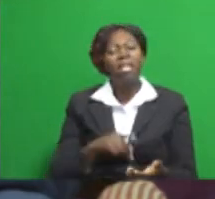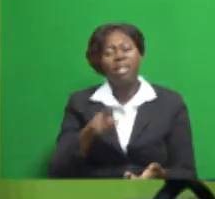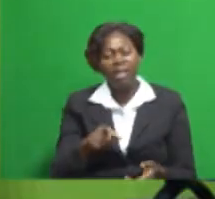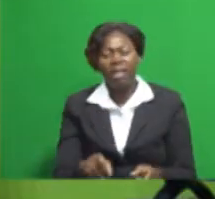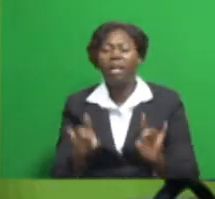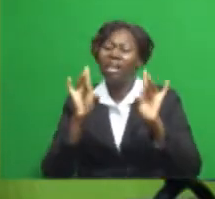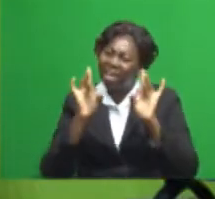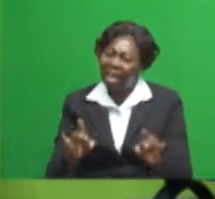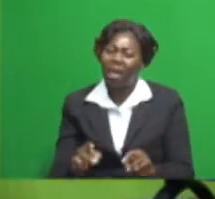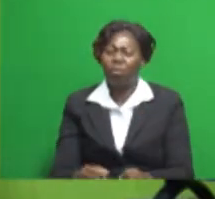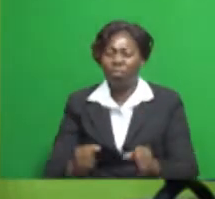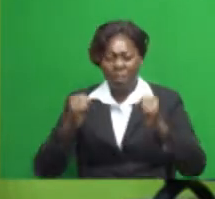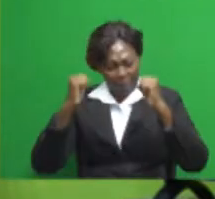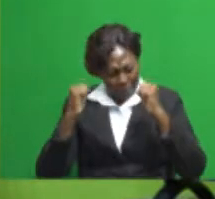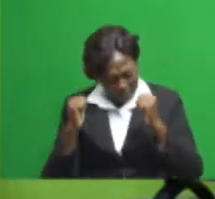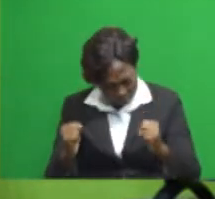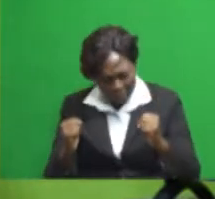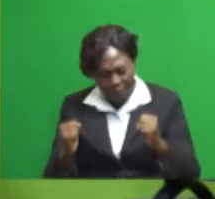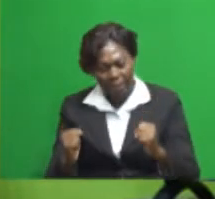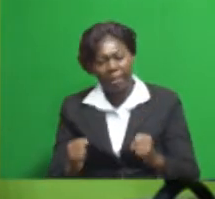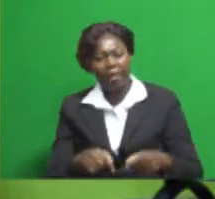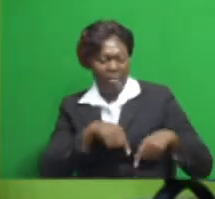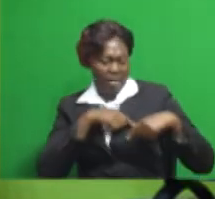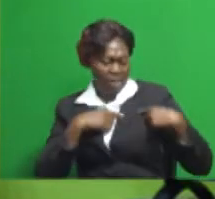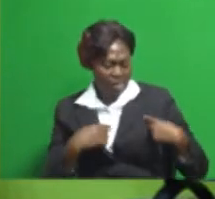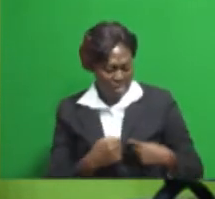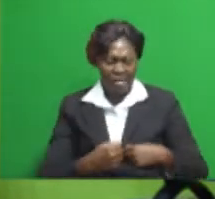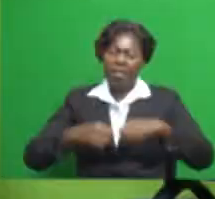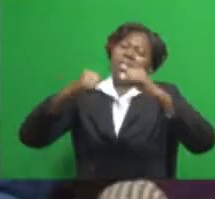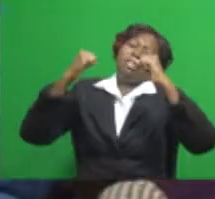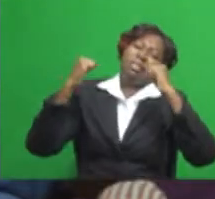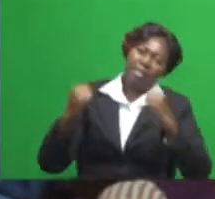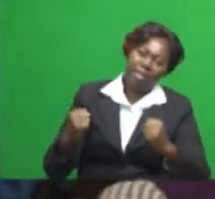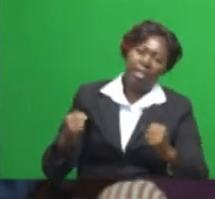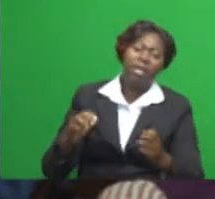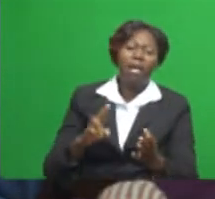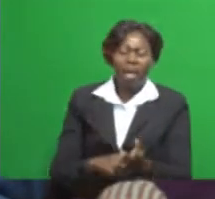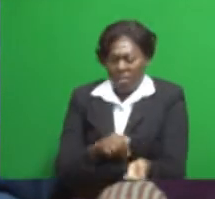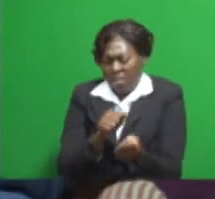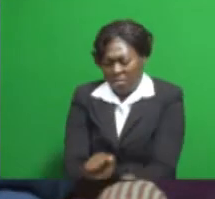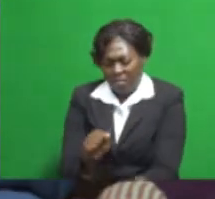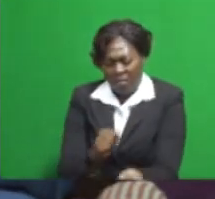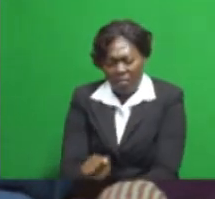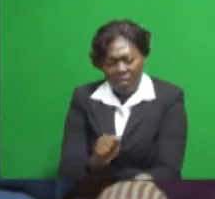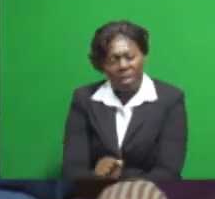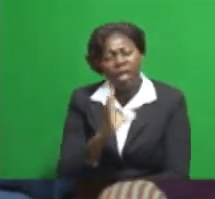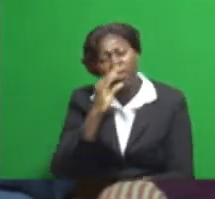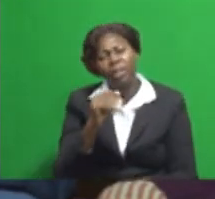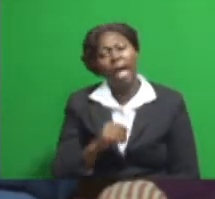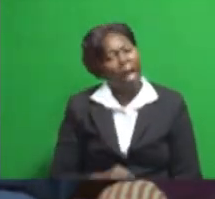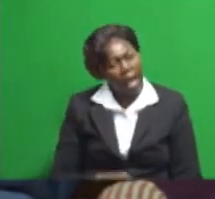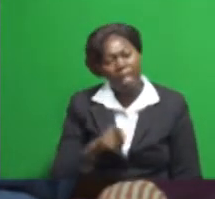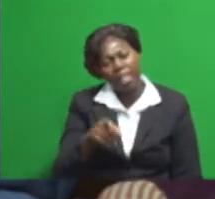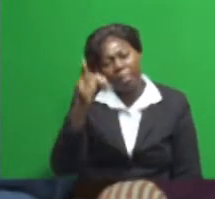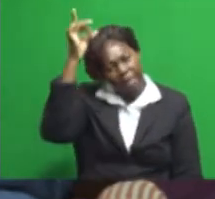waMwari. Vaire pasi pake vakabvuma zvikanza munwe waJehovha. Padende rechitatu chairo chiro nenganga dzaka munhu amuri kudira naye mukuru.